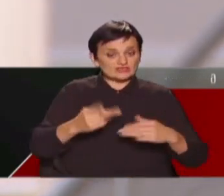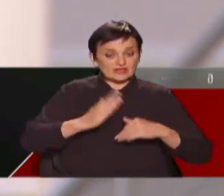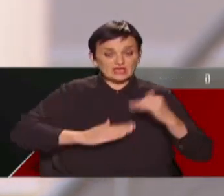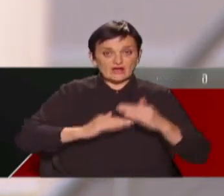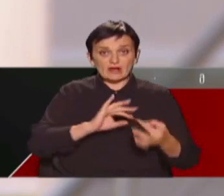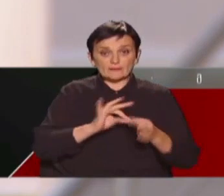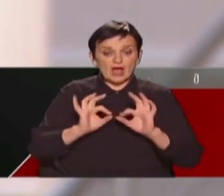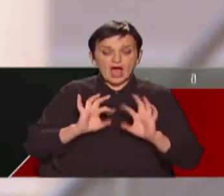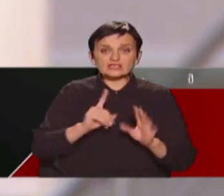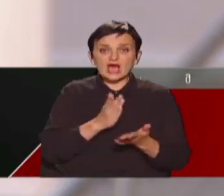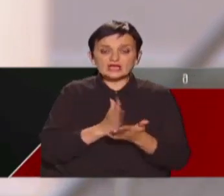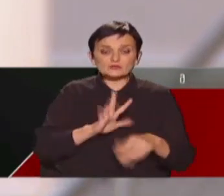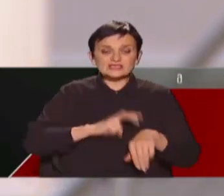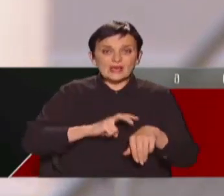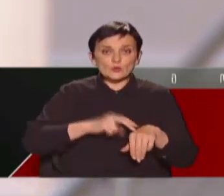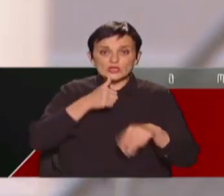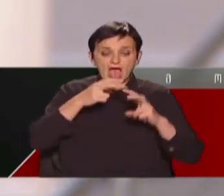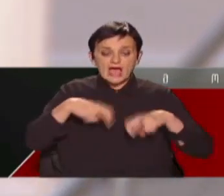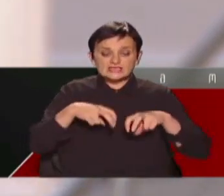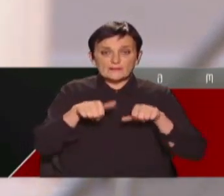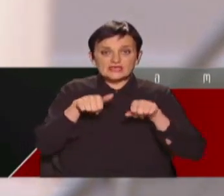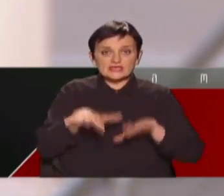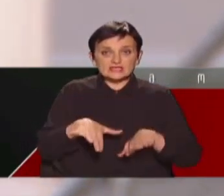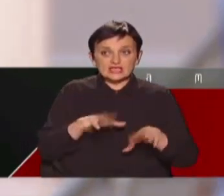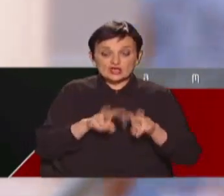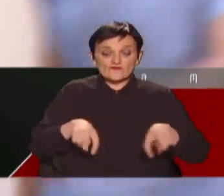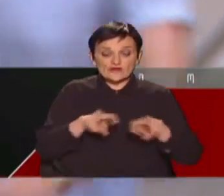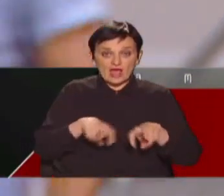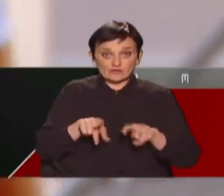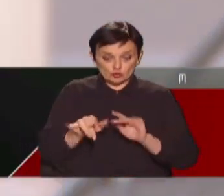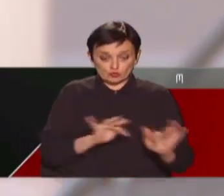ახსნა იმით, რომ არ არსებობდა სამედიცინო ექსპერტიზის დასკვნა, კვლევის პროცესში არის